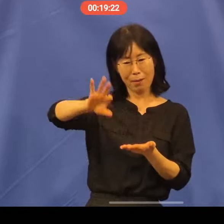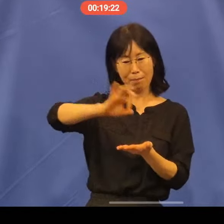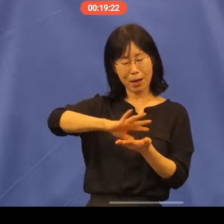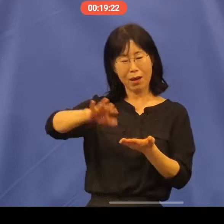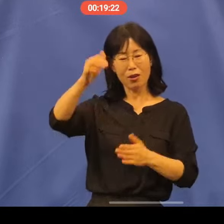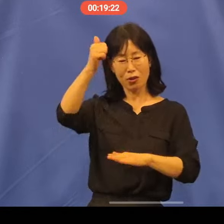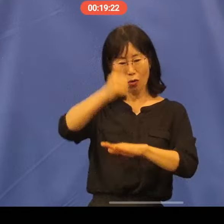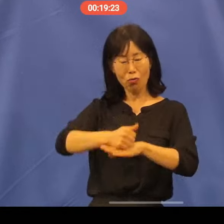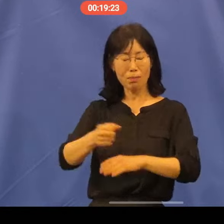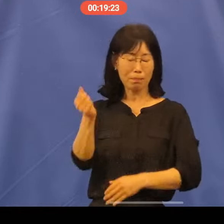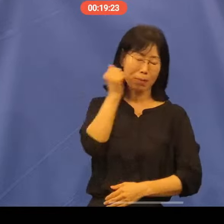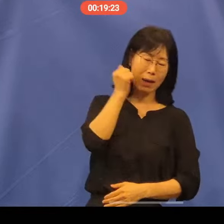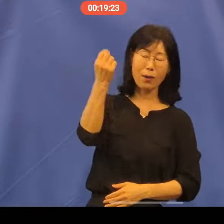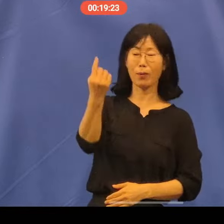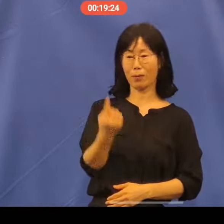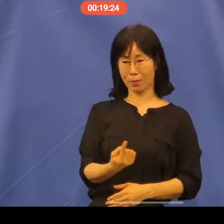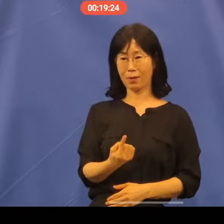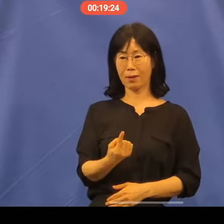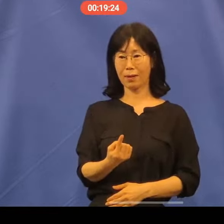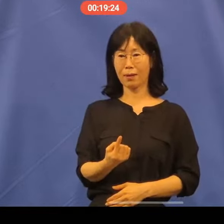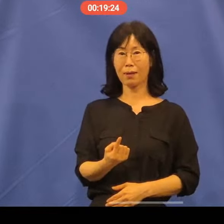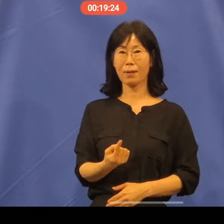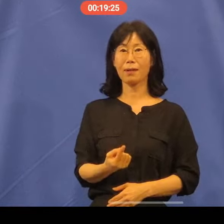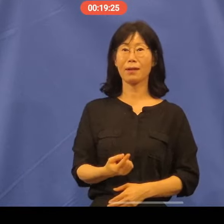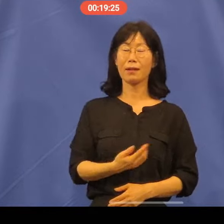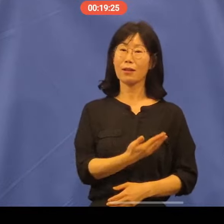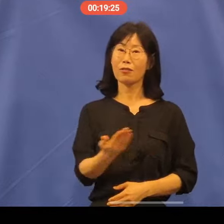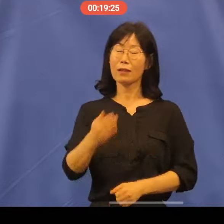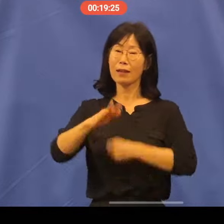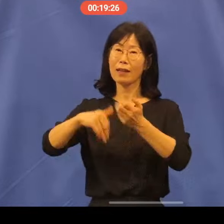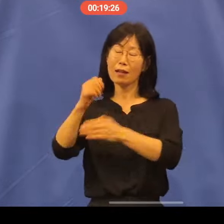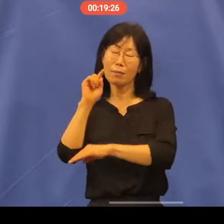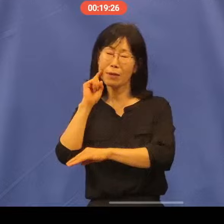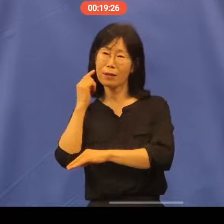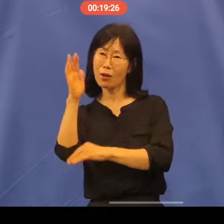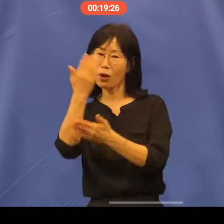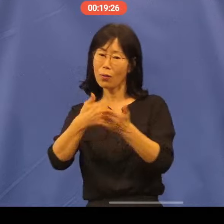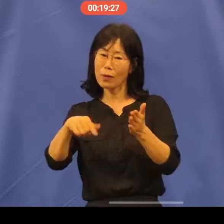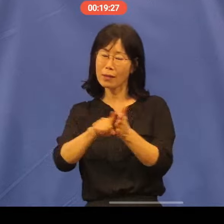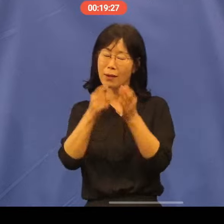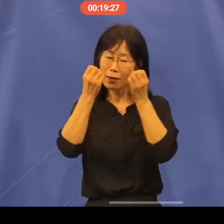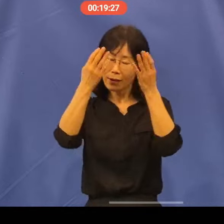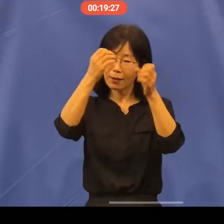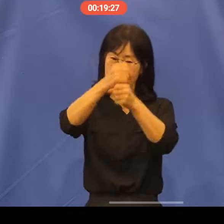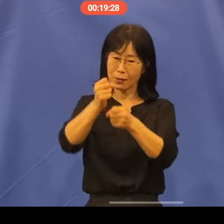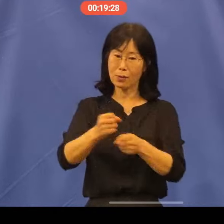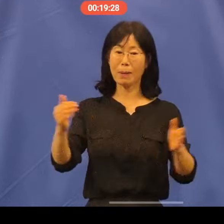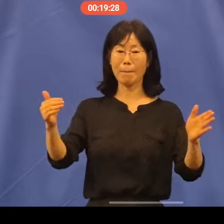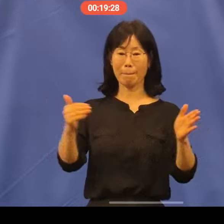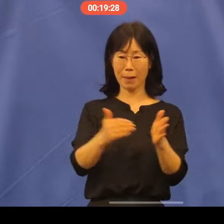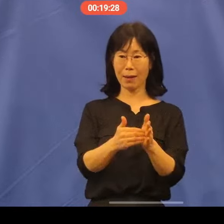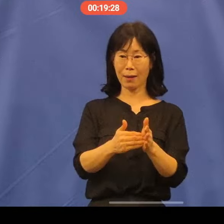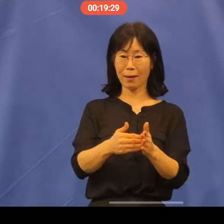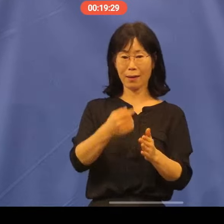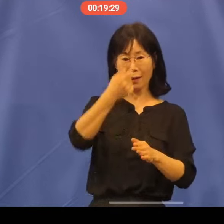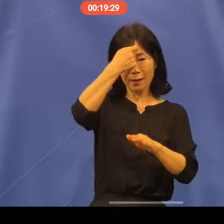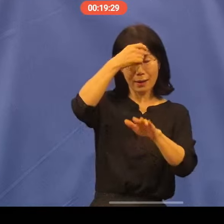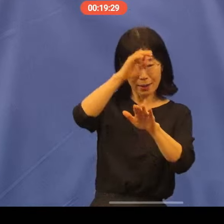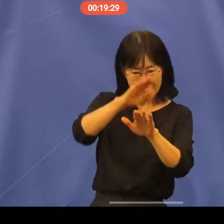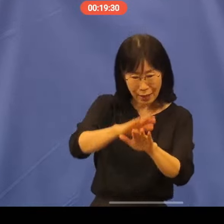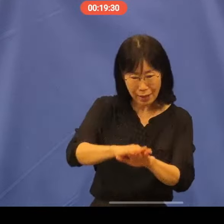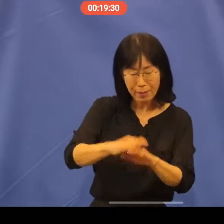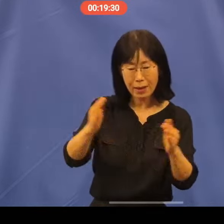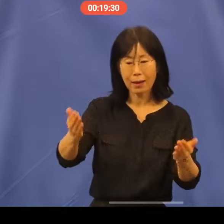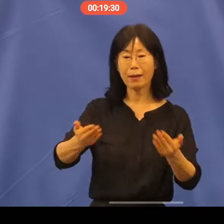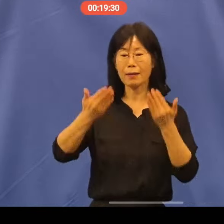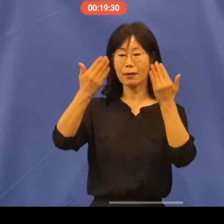여러분, 우리는 하나님의 영광을 위해 창조되었어요. 심플해요. 왜 예배가 중요합니까? 창조의 목적이기